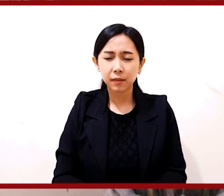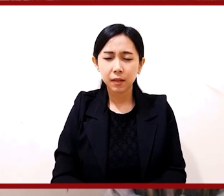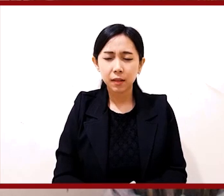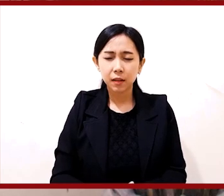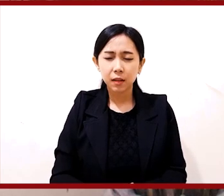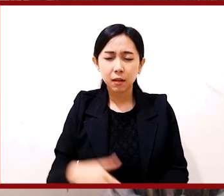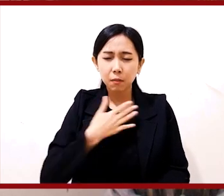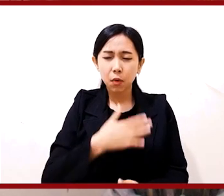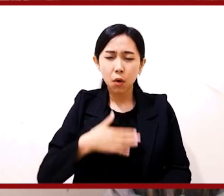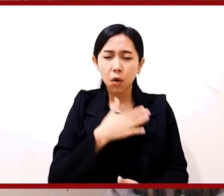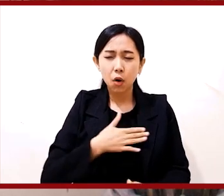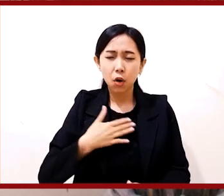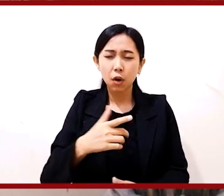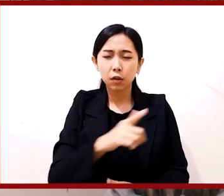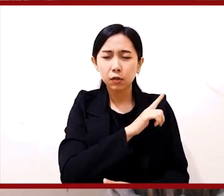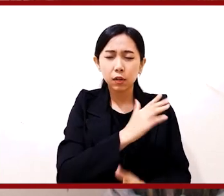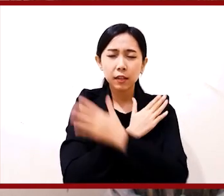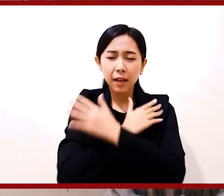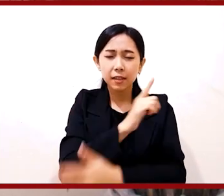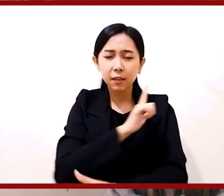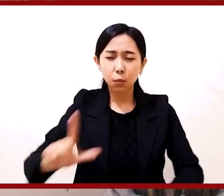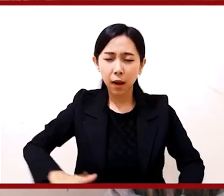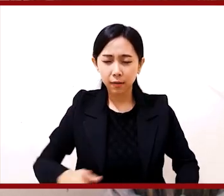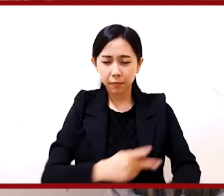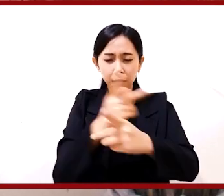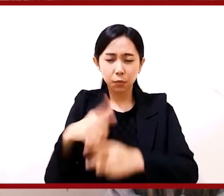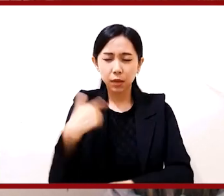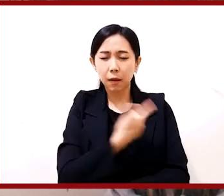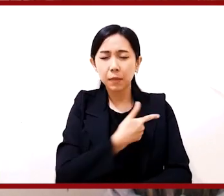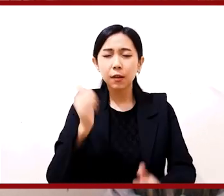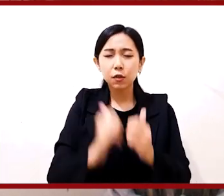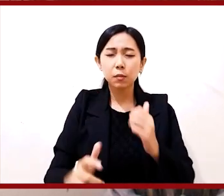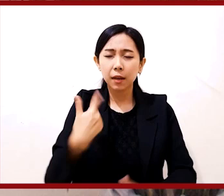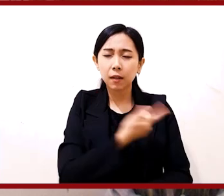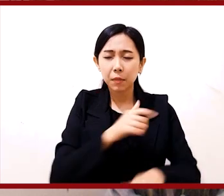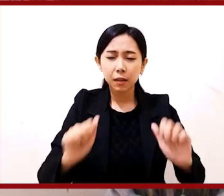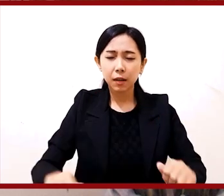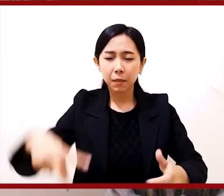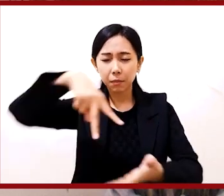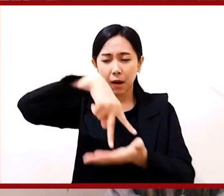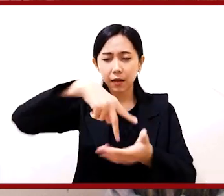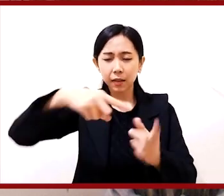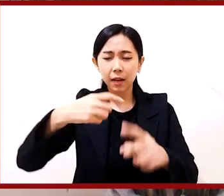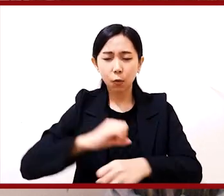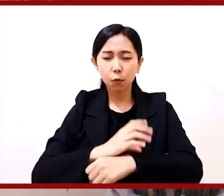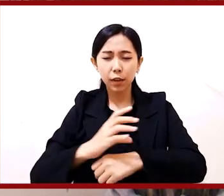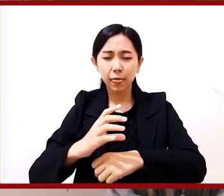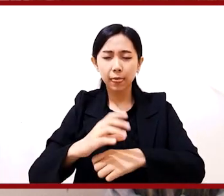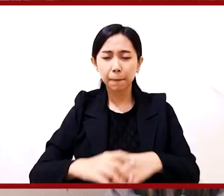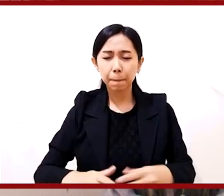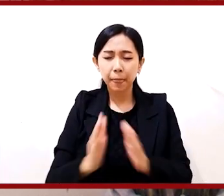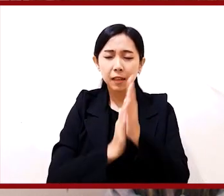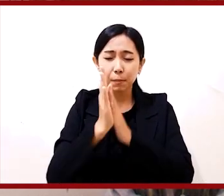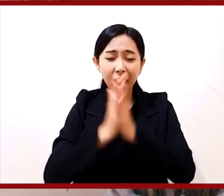Ya Tuhan, kiranya kasih setia-Mu selalu melingkupi kehidupan kami, sehingga setiap kami dapat kembali bangkit dari pandemi